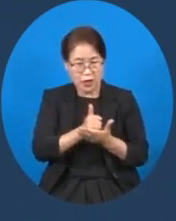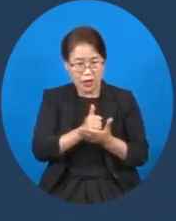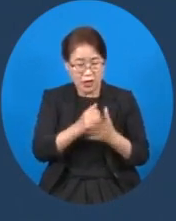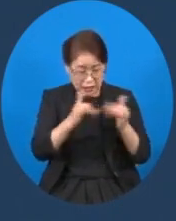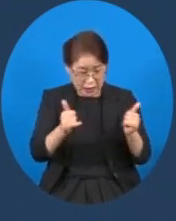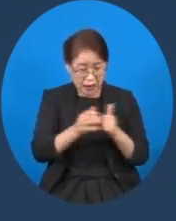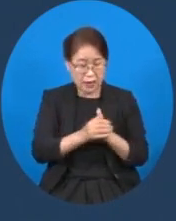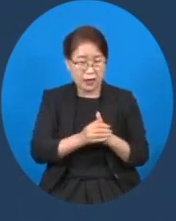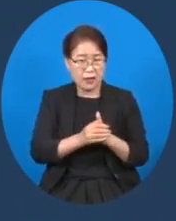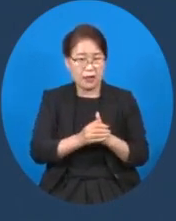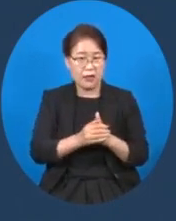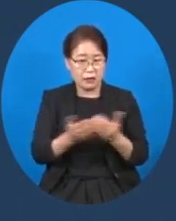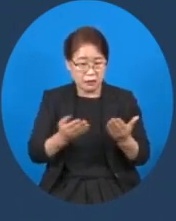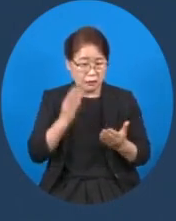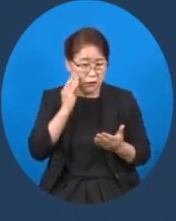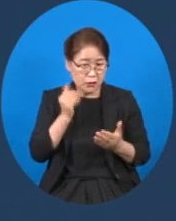말라.